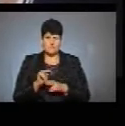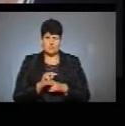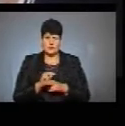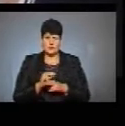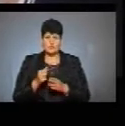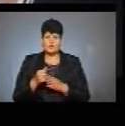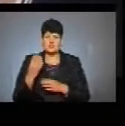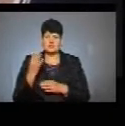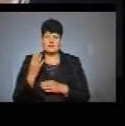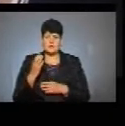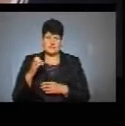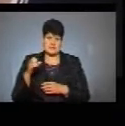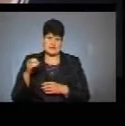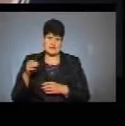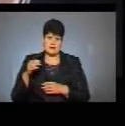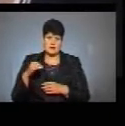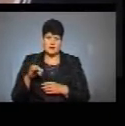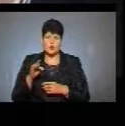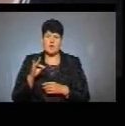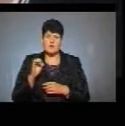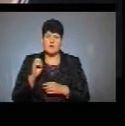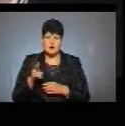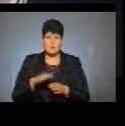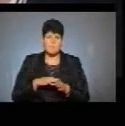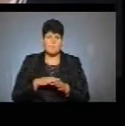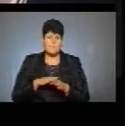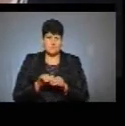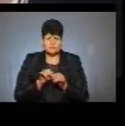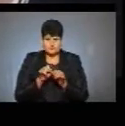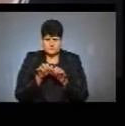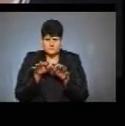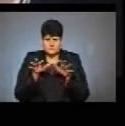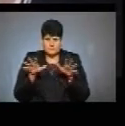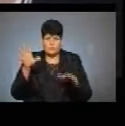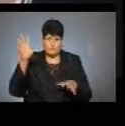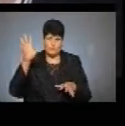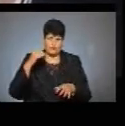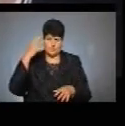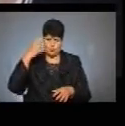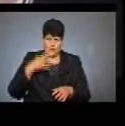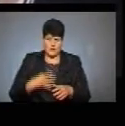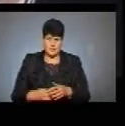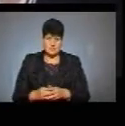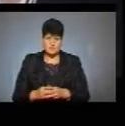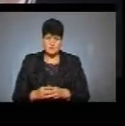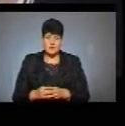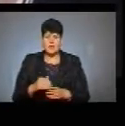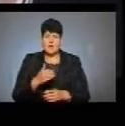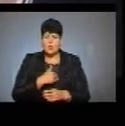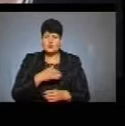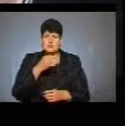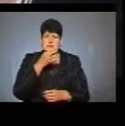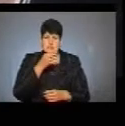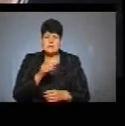до четвертої стадії, коли рак вже є повністю розповсюдженим по всьому організму. Я хочу